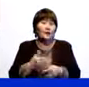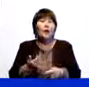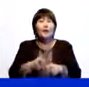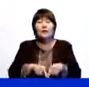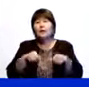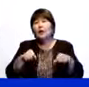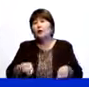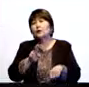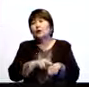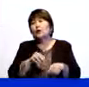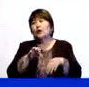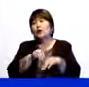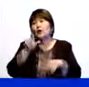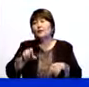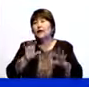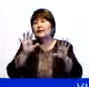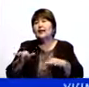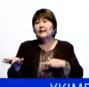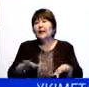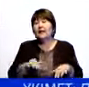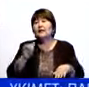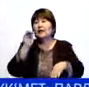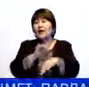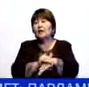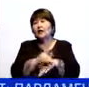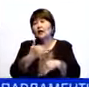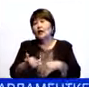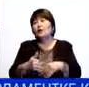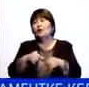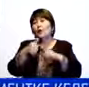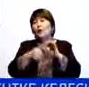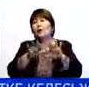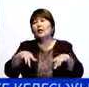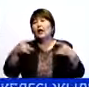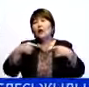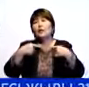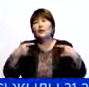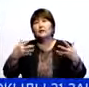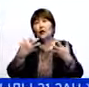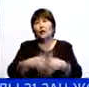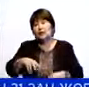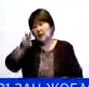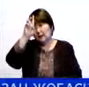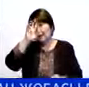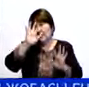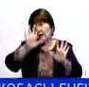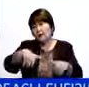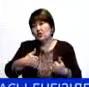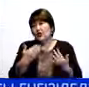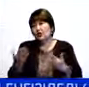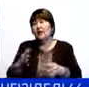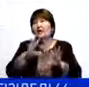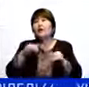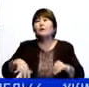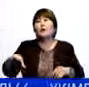Бірақ құзырлы орган өкілдері ұйымдастырушылардың заңсыз әрекеттерін әшкерелеп, 16 дана компьютер мен басқа да құрылғыларды мемлекет меншігіне тәркіледі.